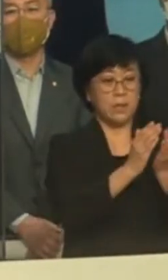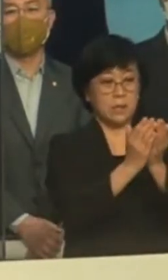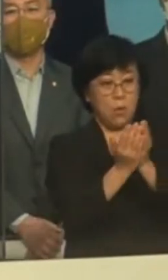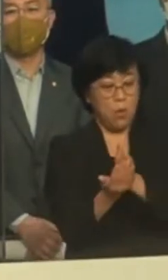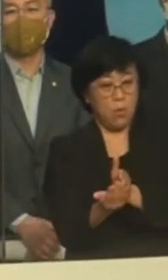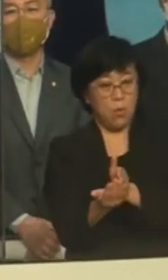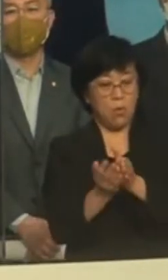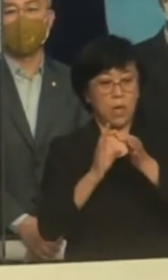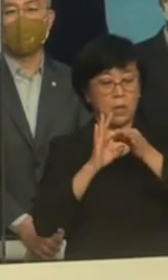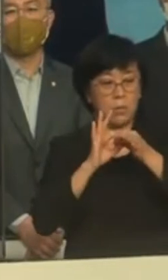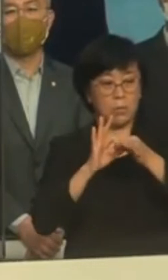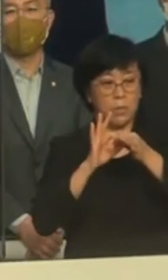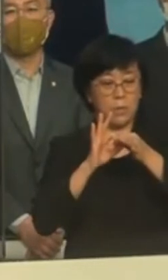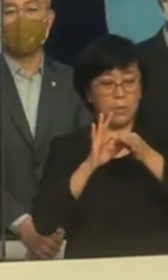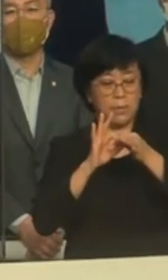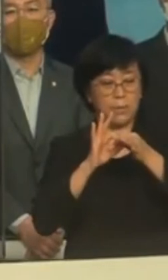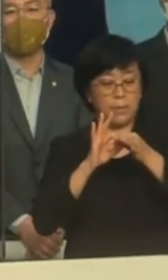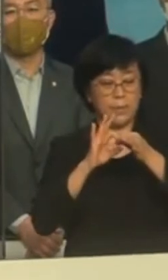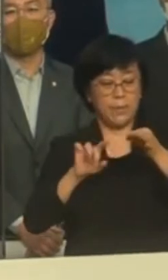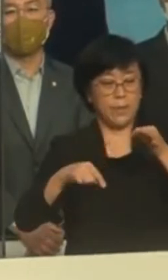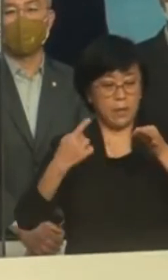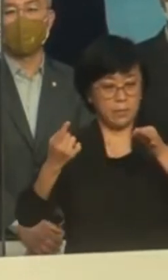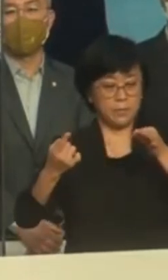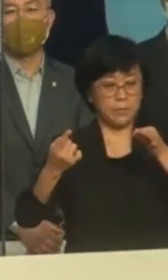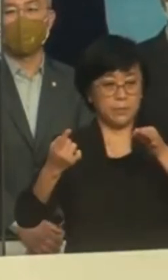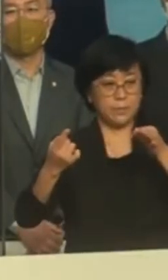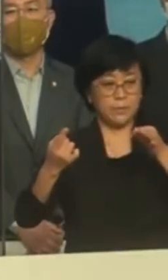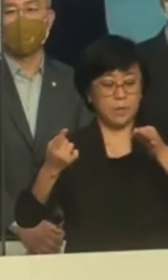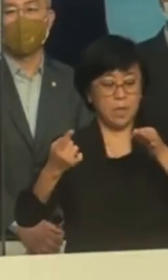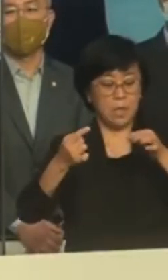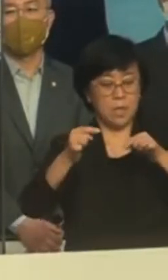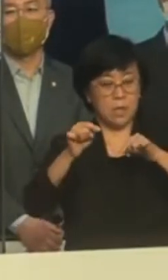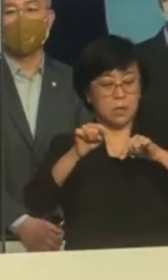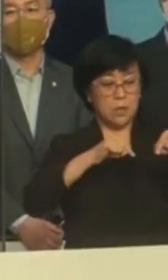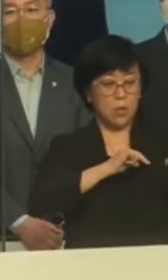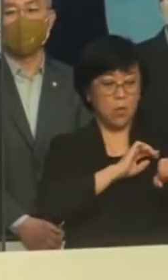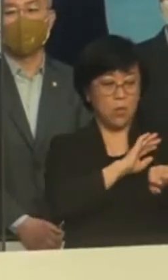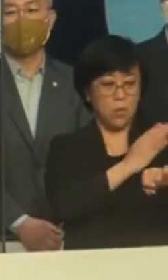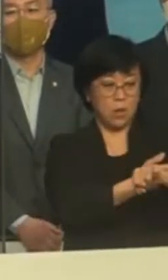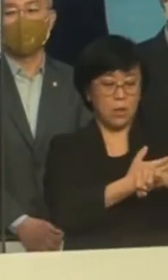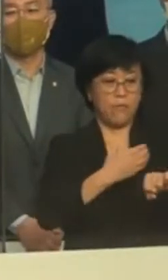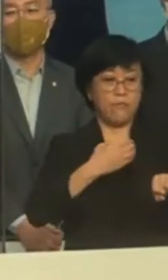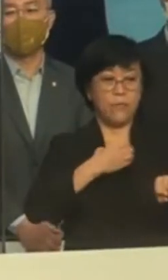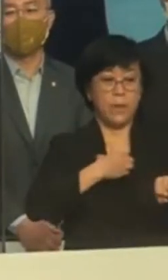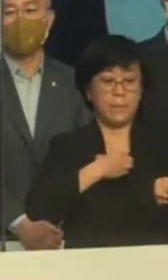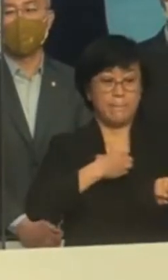세월호 참사 이후에 정권의 위기를 느낀